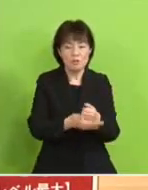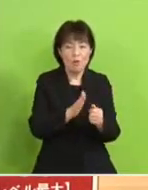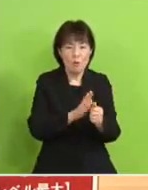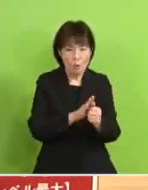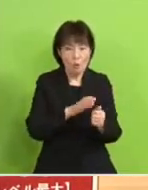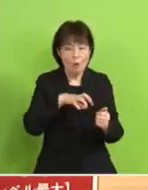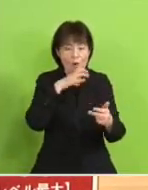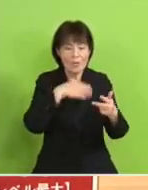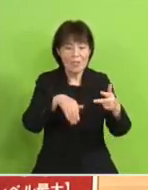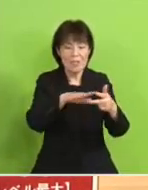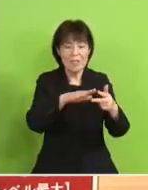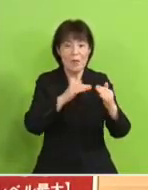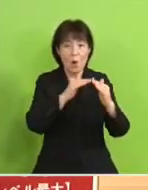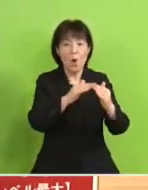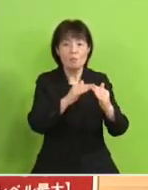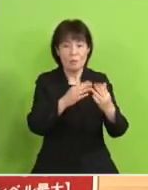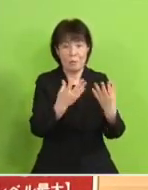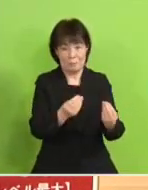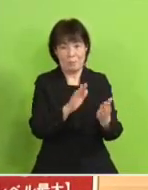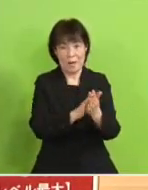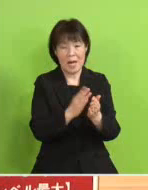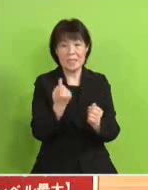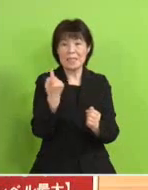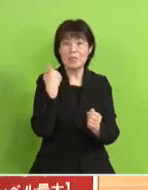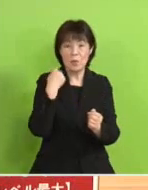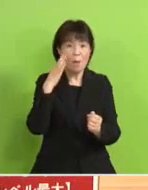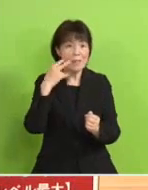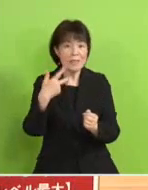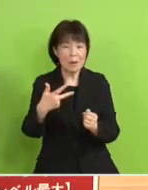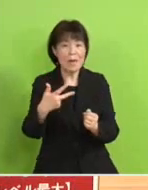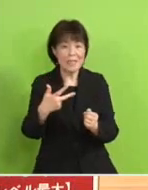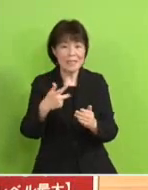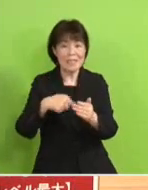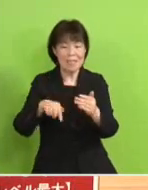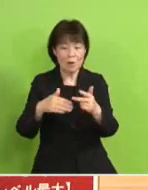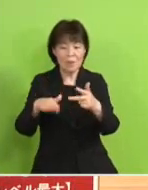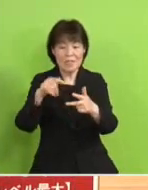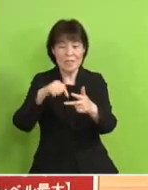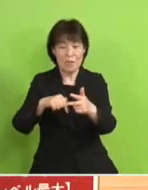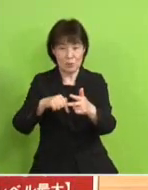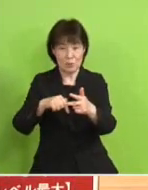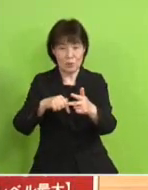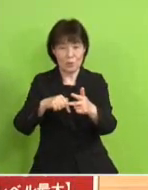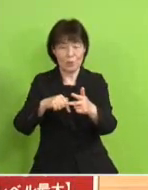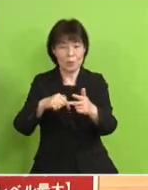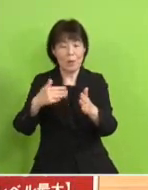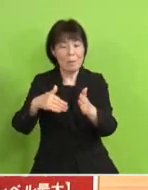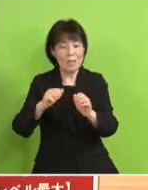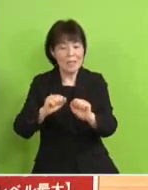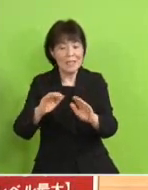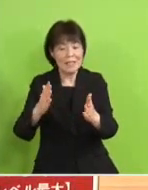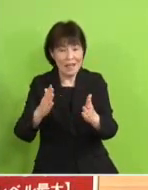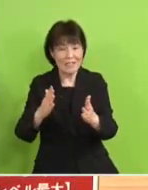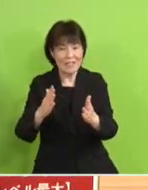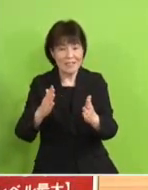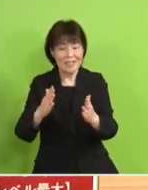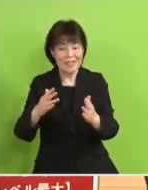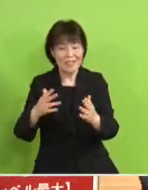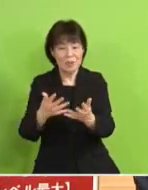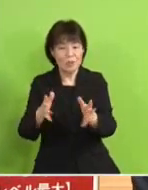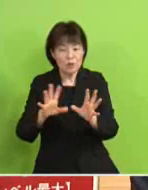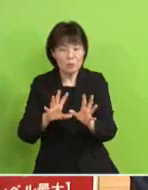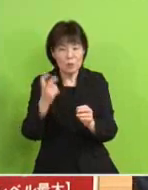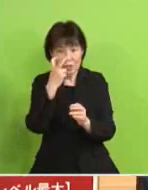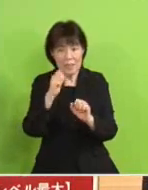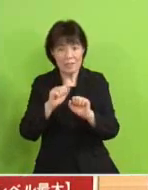関係は終了しており、昨日は松山市の施設のまだ行っていない第一グループの